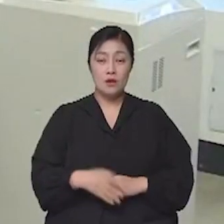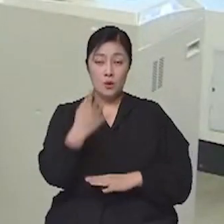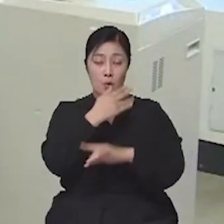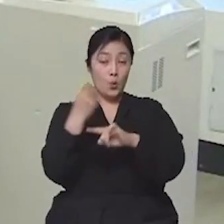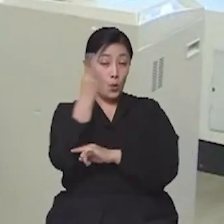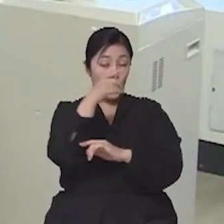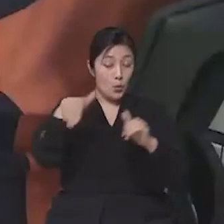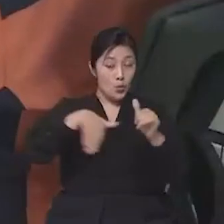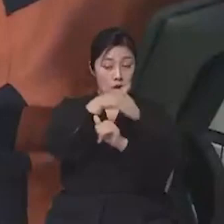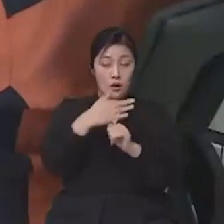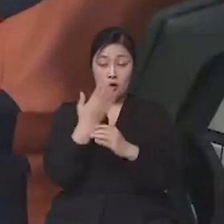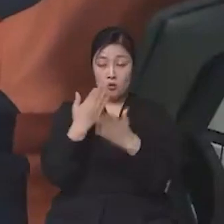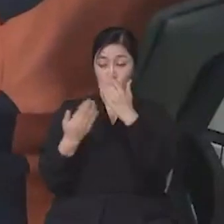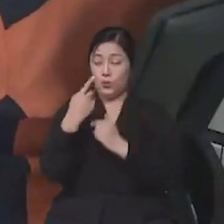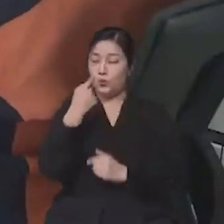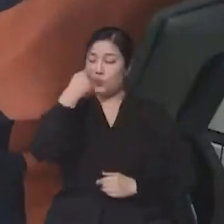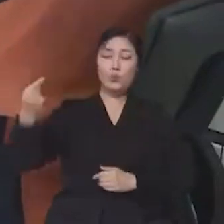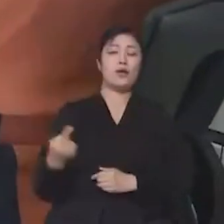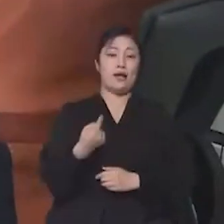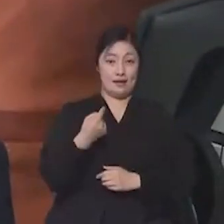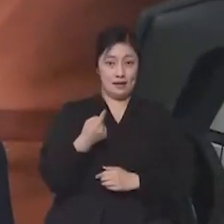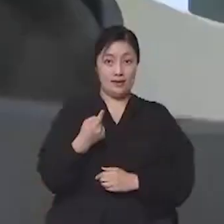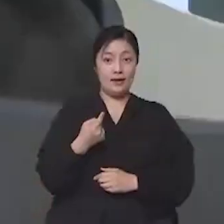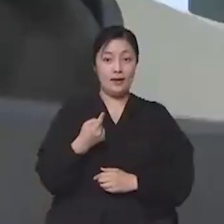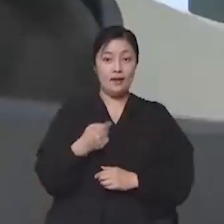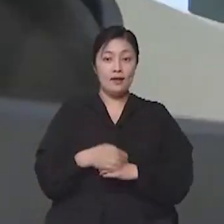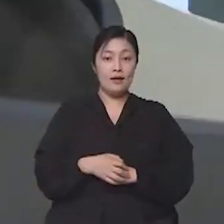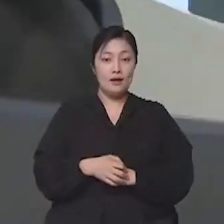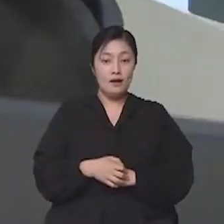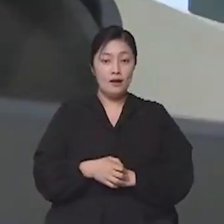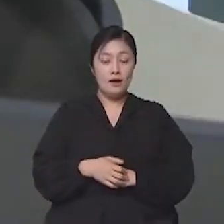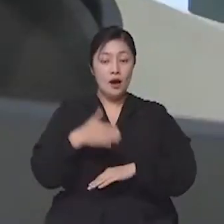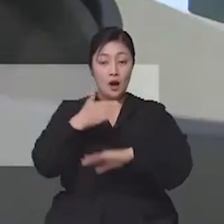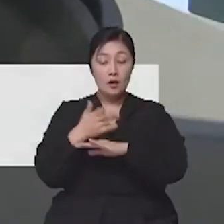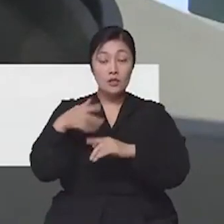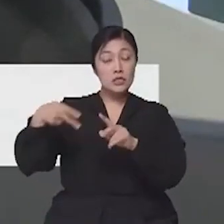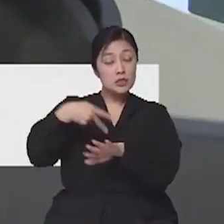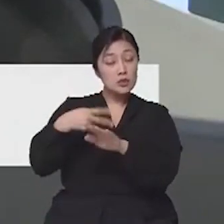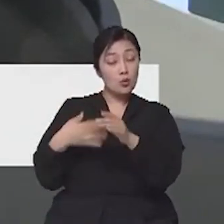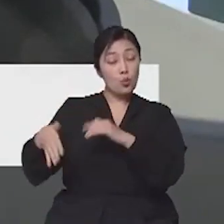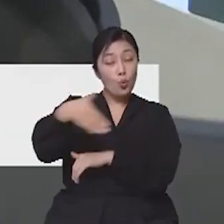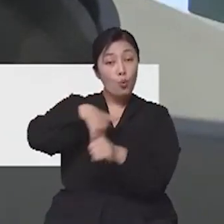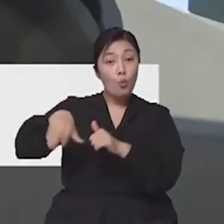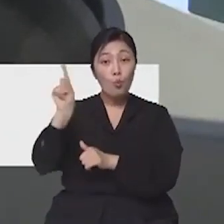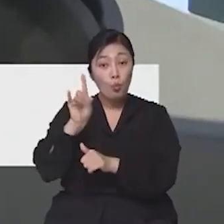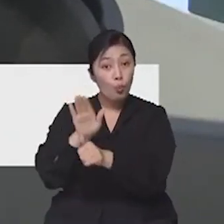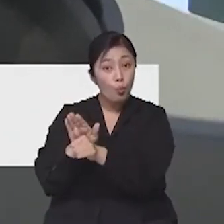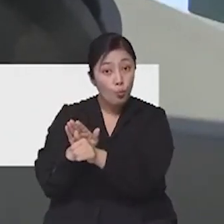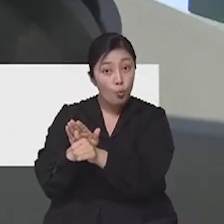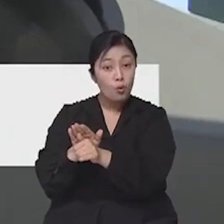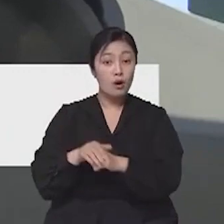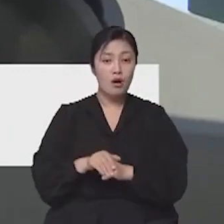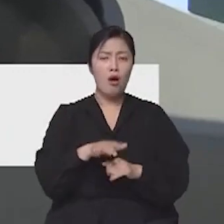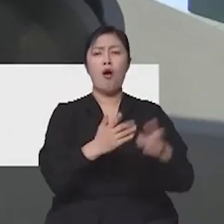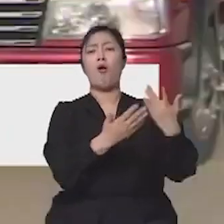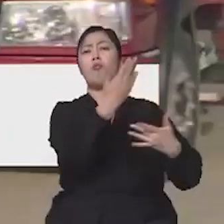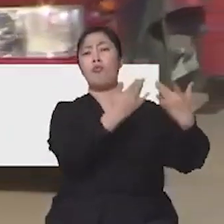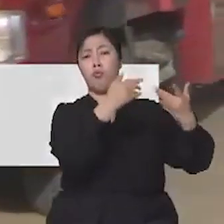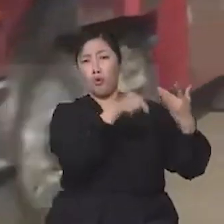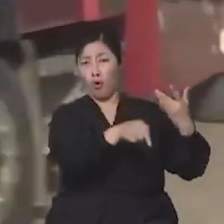소방서 상황실에 화재 신고가 접수됩니다. 감사합니다. 신안소방서 상황실의 구준영입니다. 무엇을 도와드릴까요?